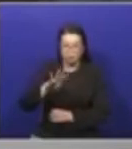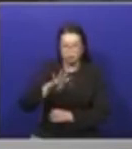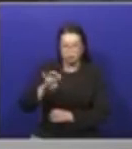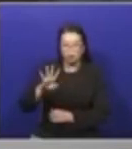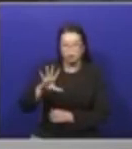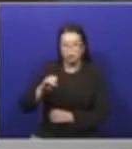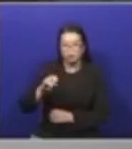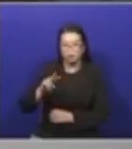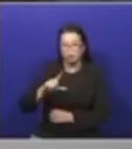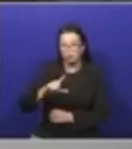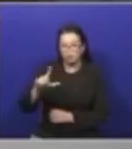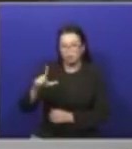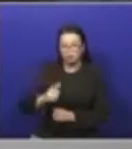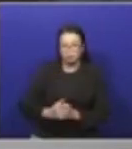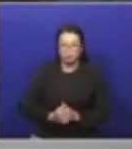8452